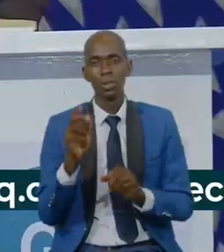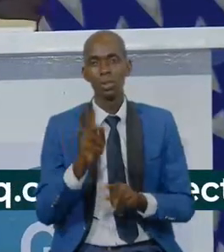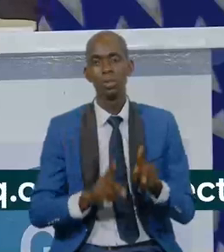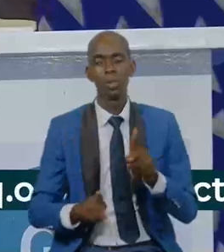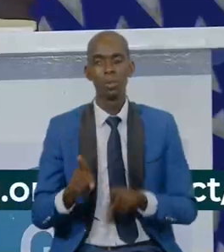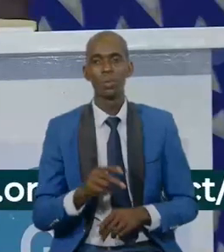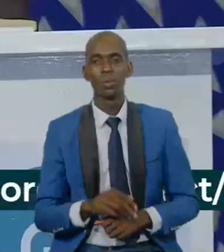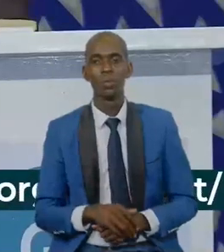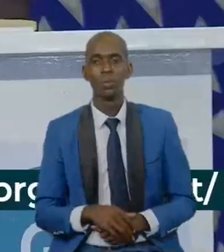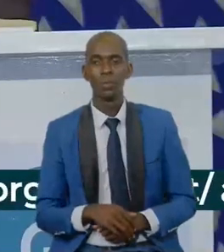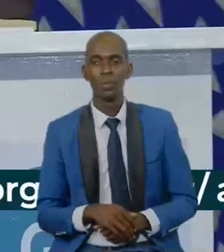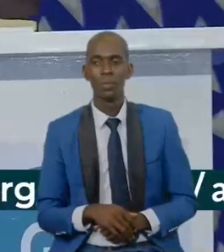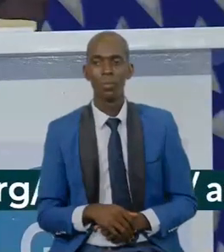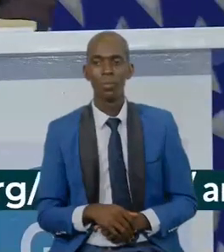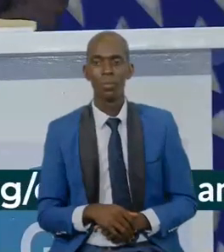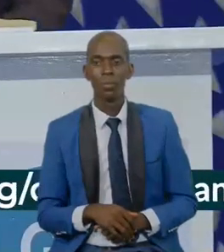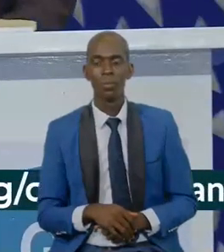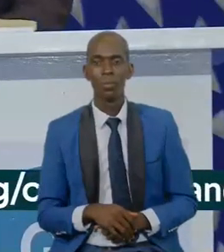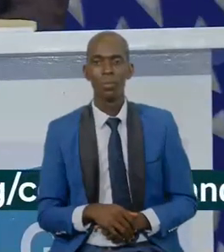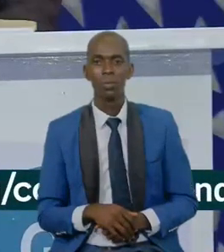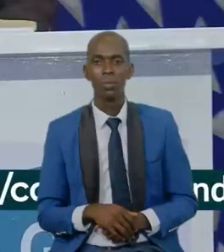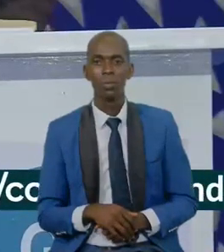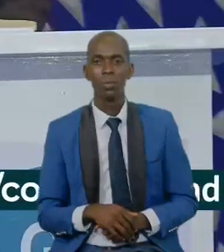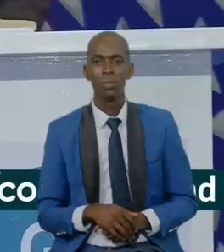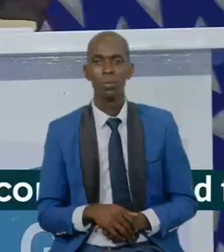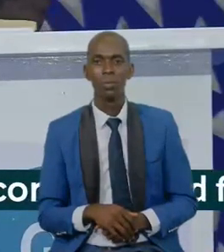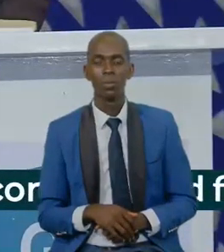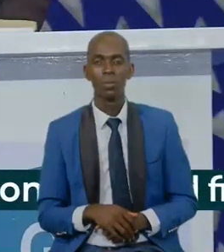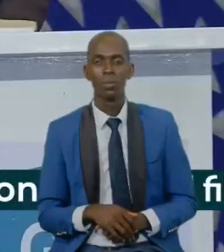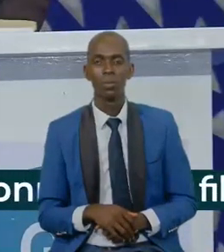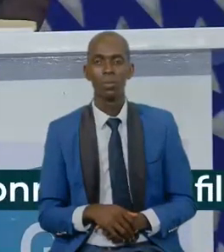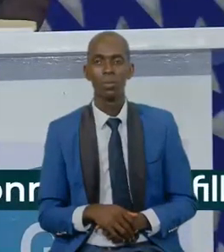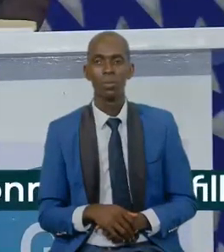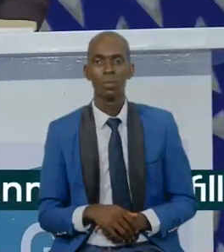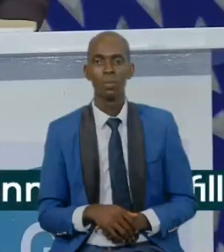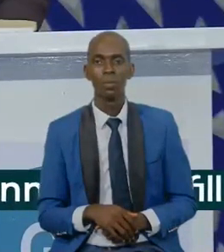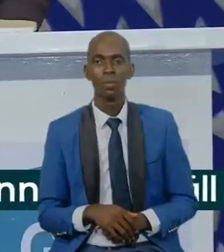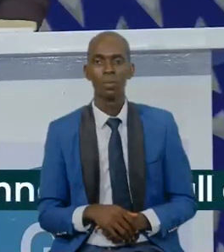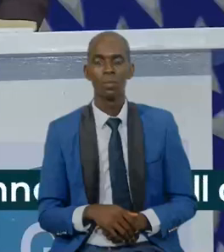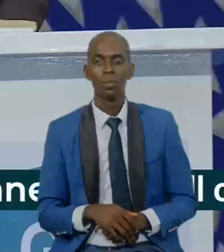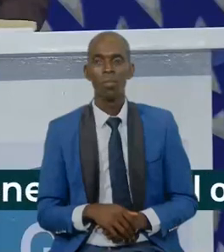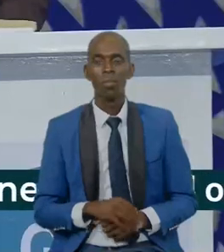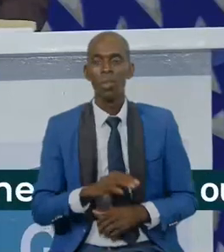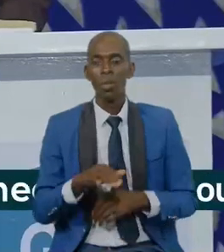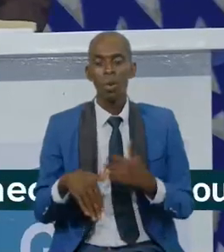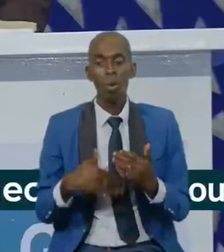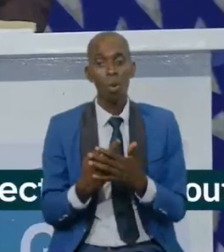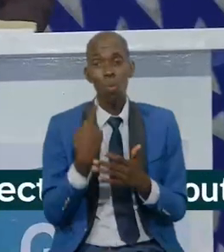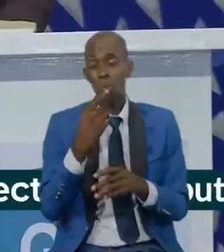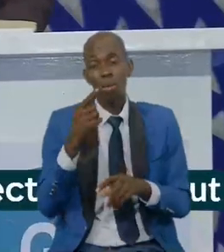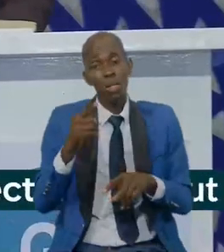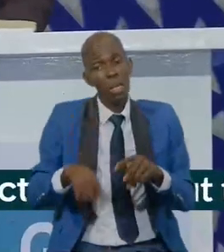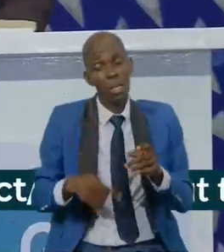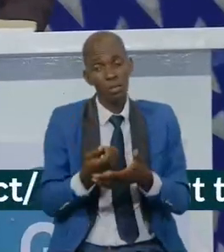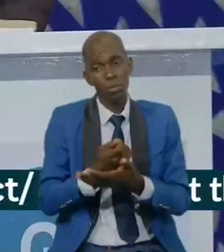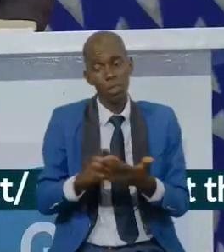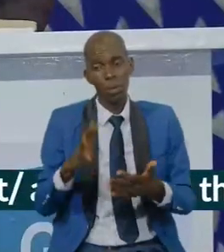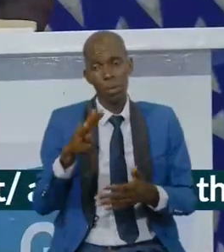Certains qui ne savent pas écrire, aidez-les. Pour pouvoir écrire. Those who don't know how to write, help them to